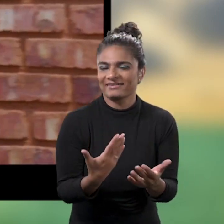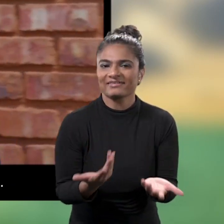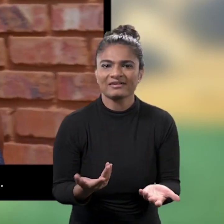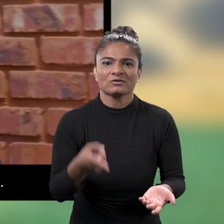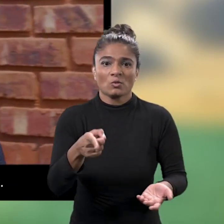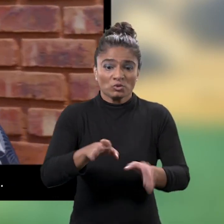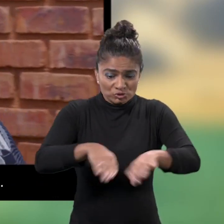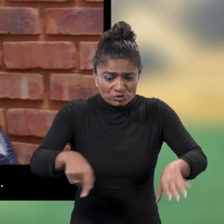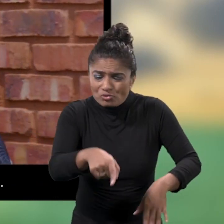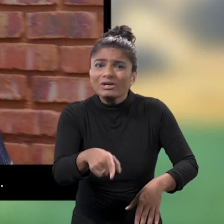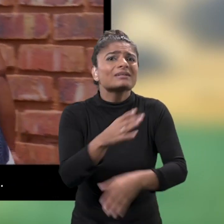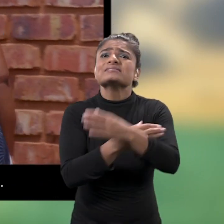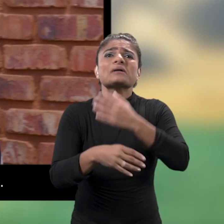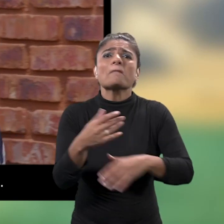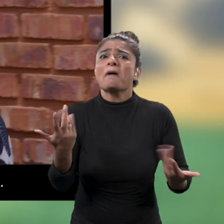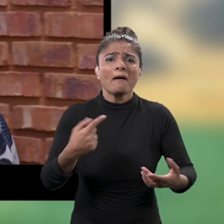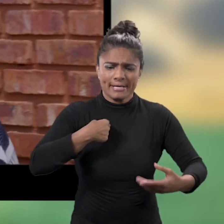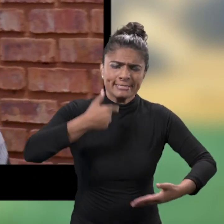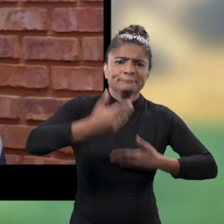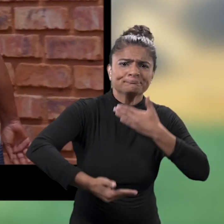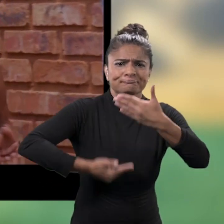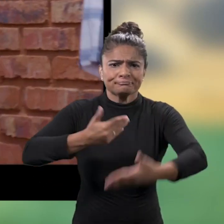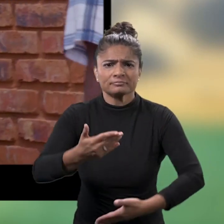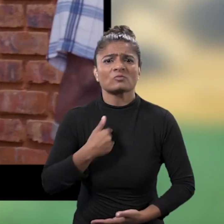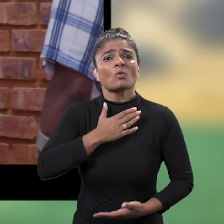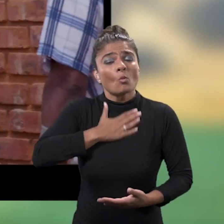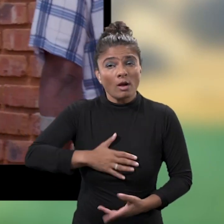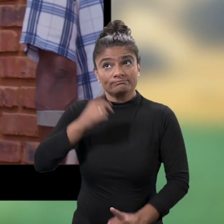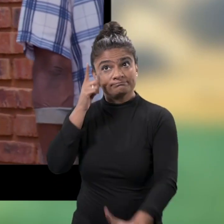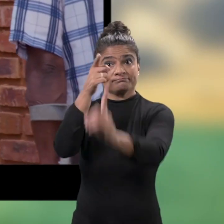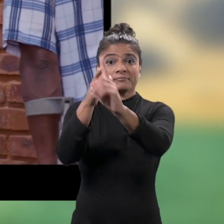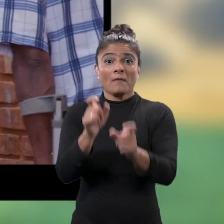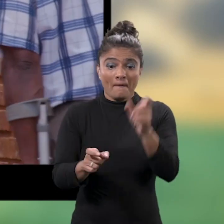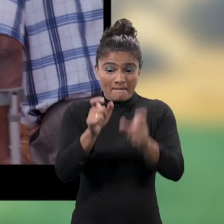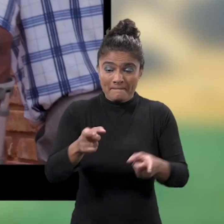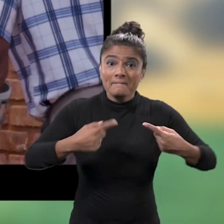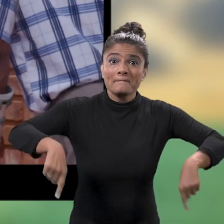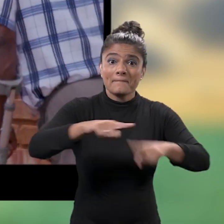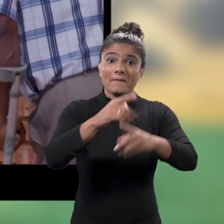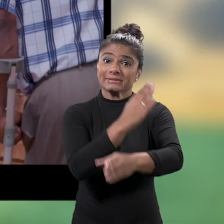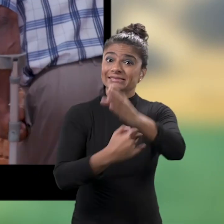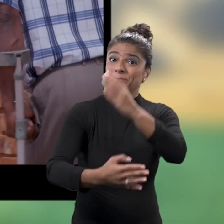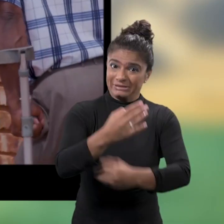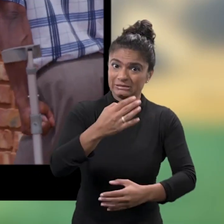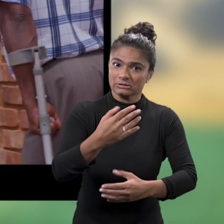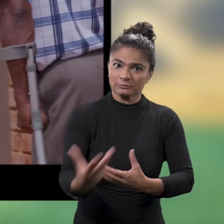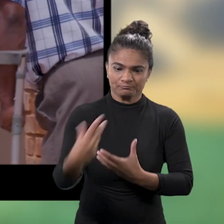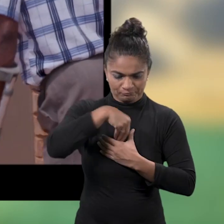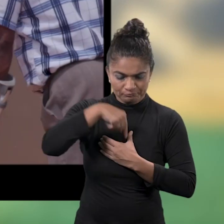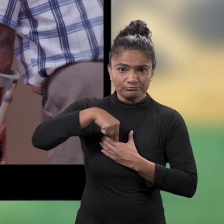bami, and abentwana bami ababekho disabled. Mara i-aim yethu beyidi ukuthi sithi